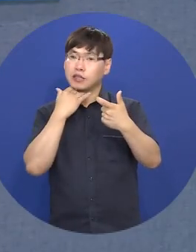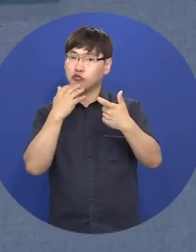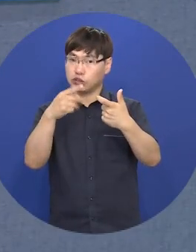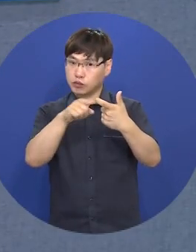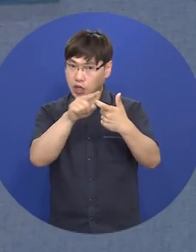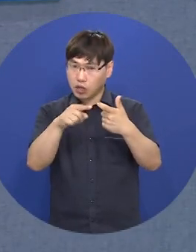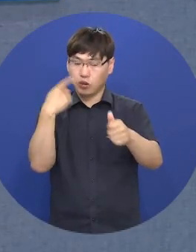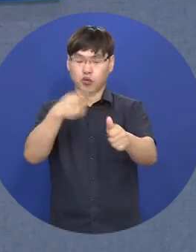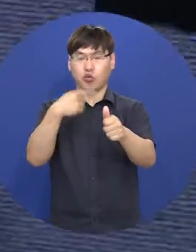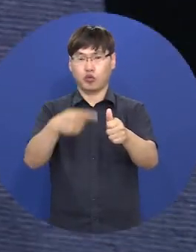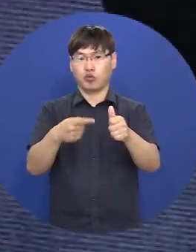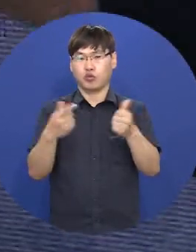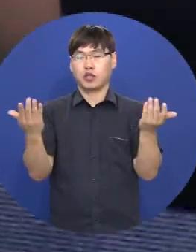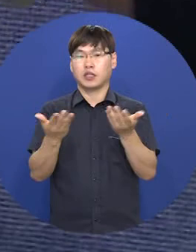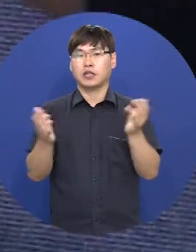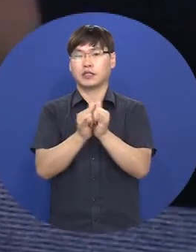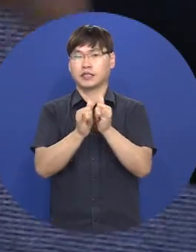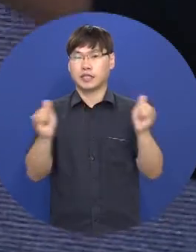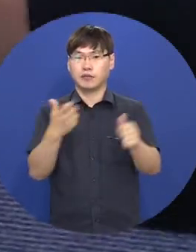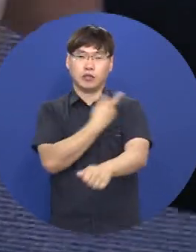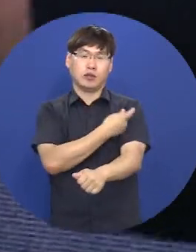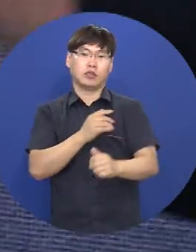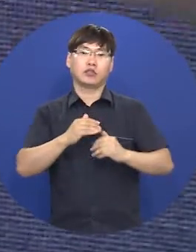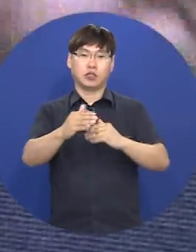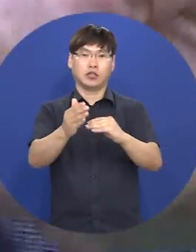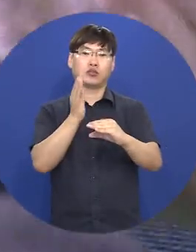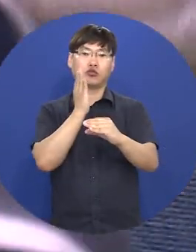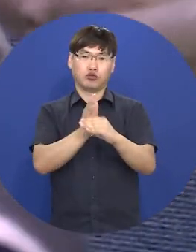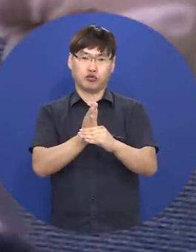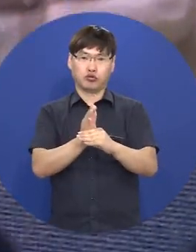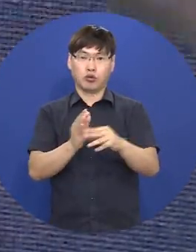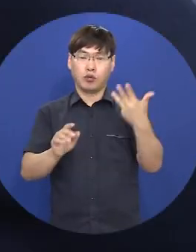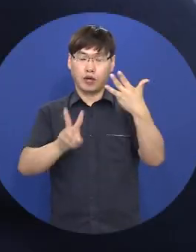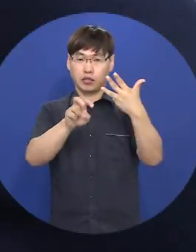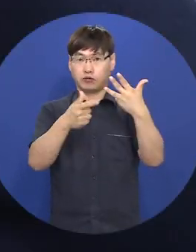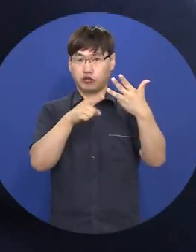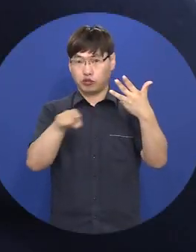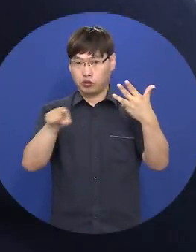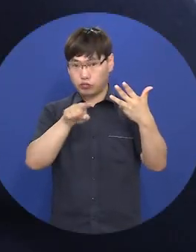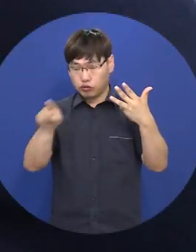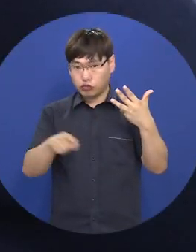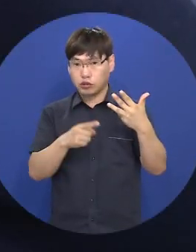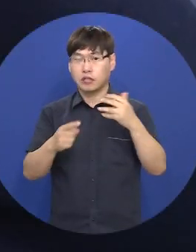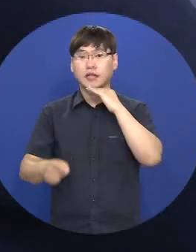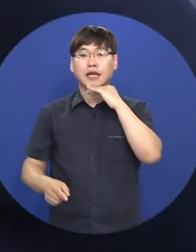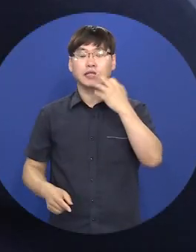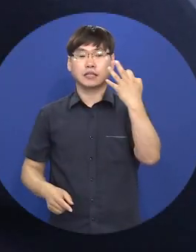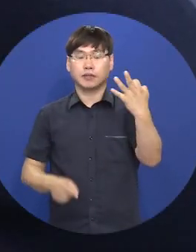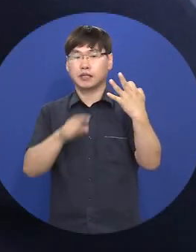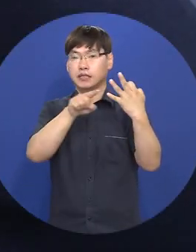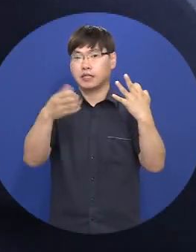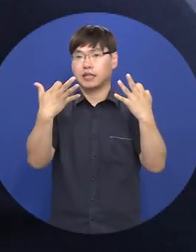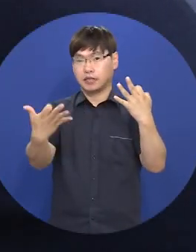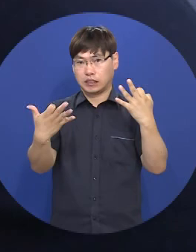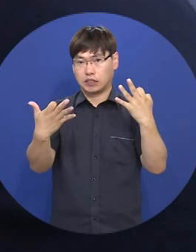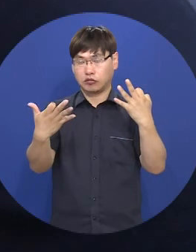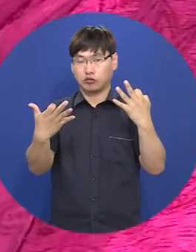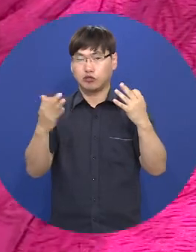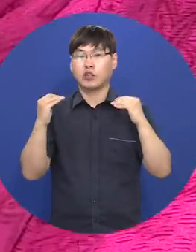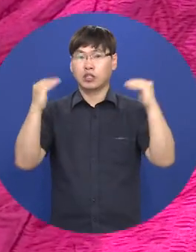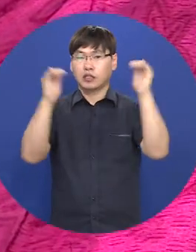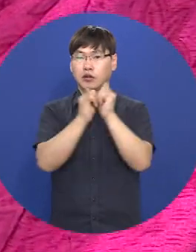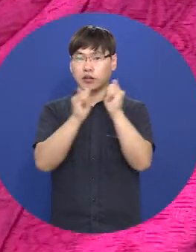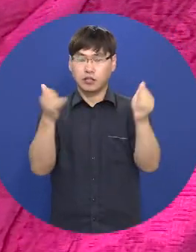고교 교직원 및 교육 종사자에 대한 접종을 진행하고 있으며 지난 8월 26일부터 18세에서 49세 일반 성인에